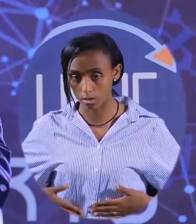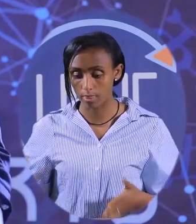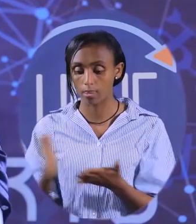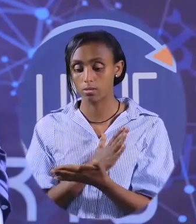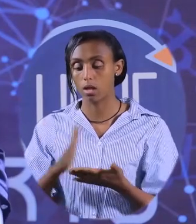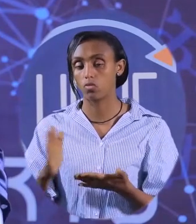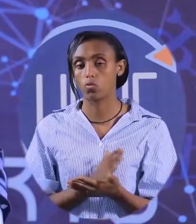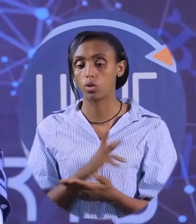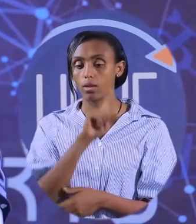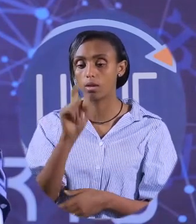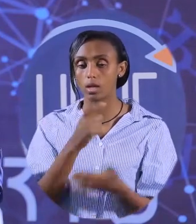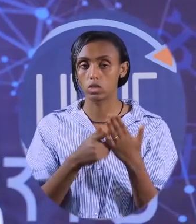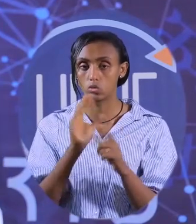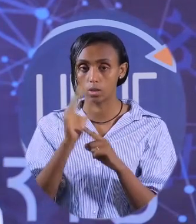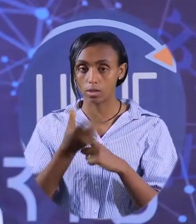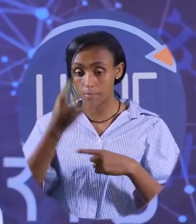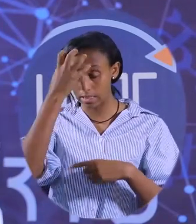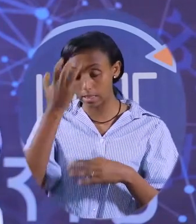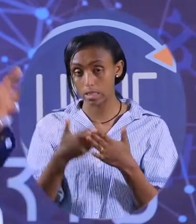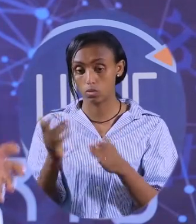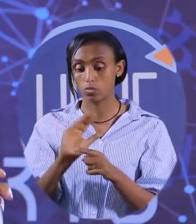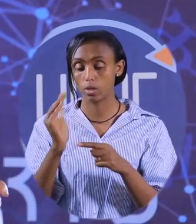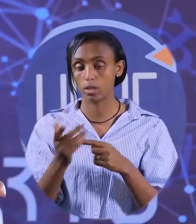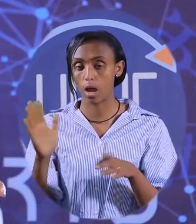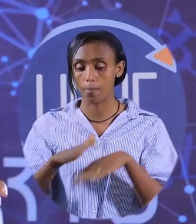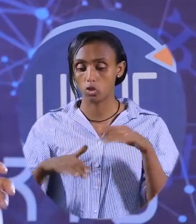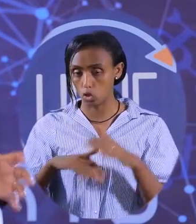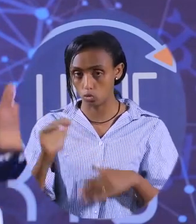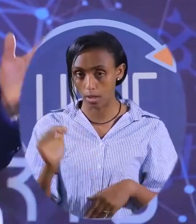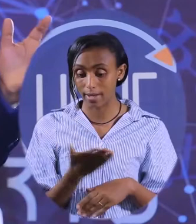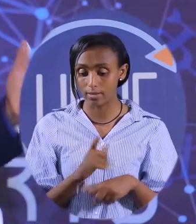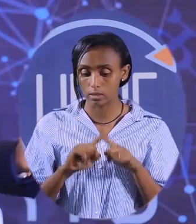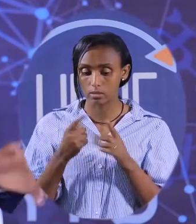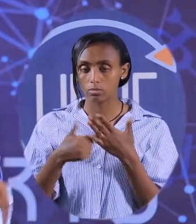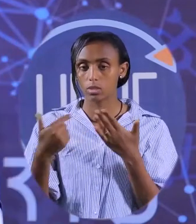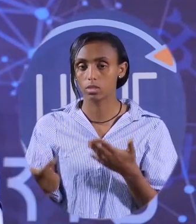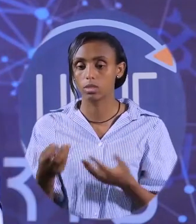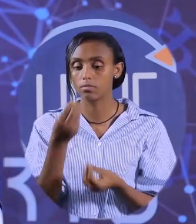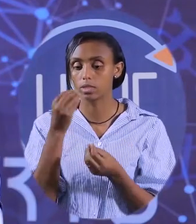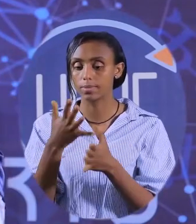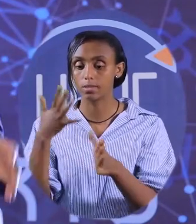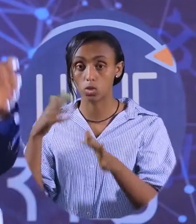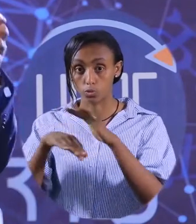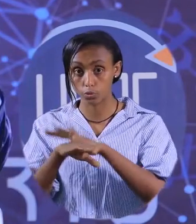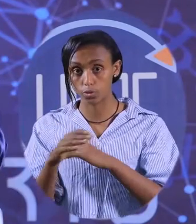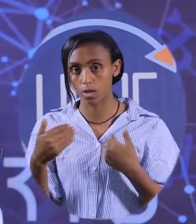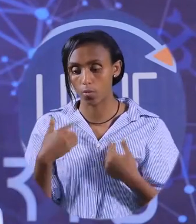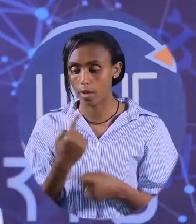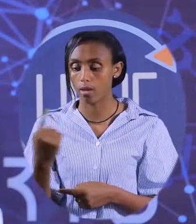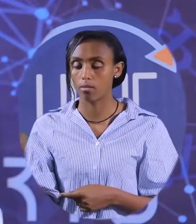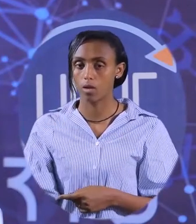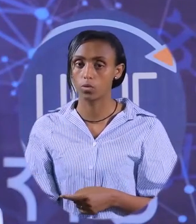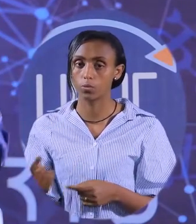ተሳትፎ ይጠይቃል። ከዚህ አንፃር መንግስት ይህንን ሁኔታ አመቻችቷል። ነገር ግን በዚህ የምግብ ሰንሰለት ውስጥ